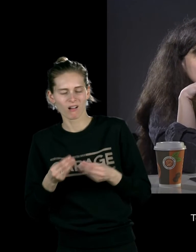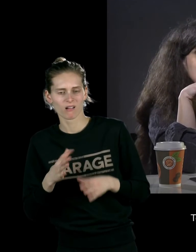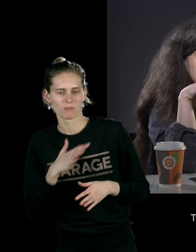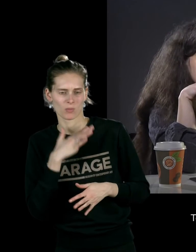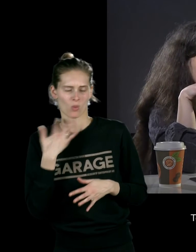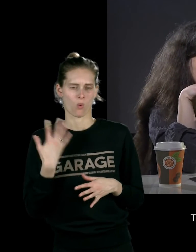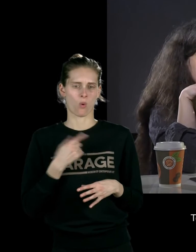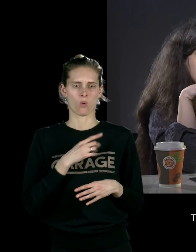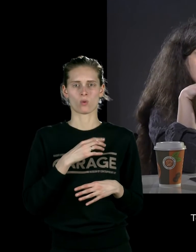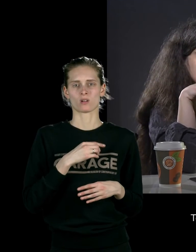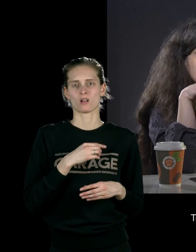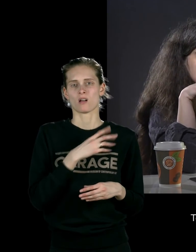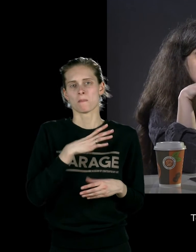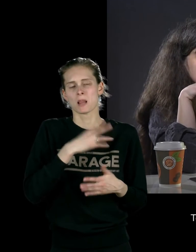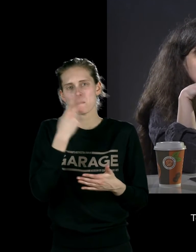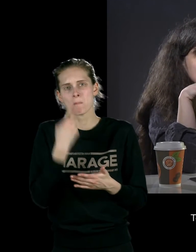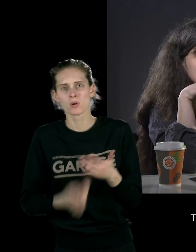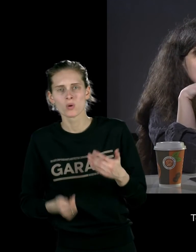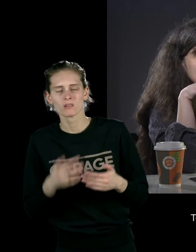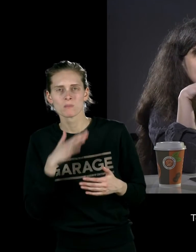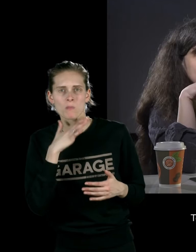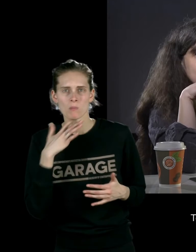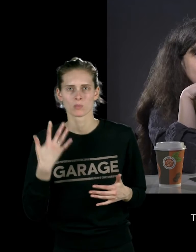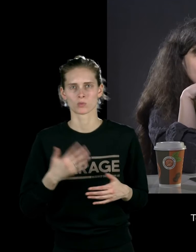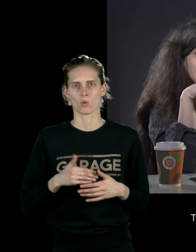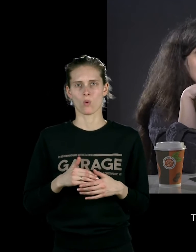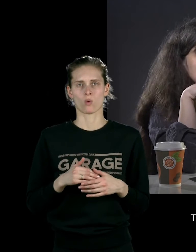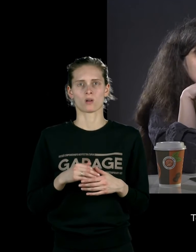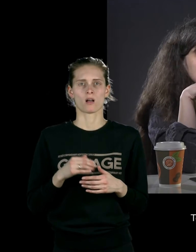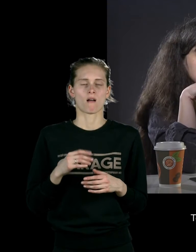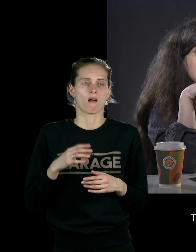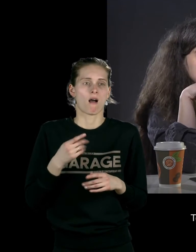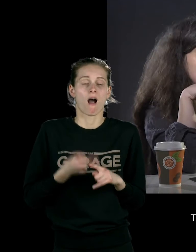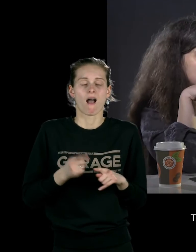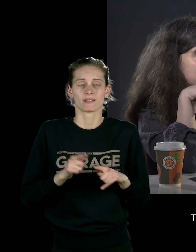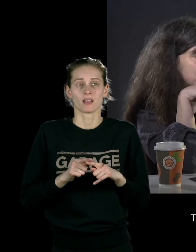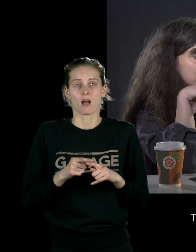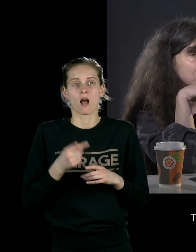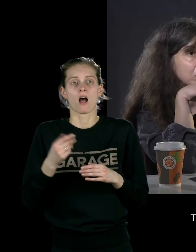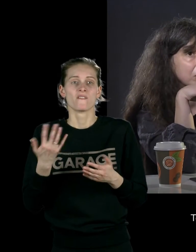что игра и проигрыш вводили то же самое понятие случая,